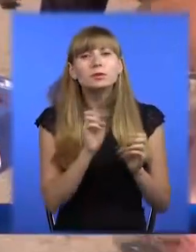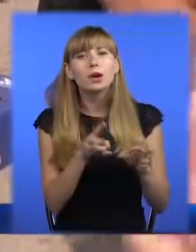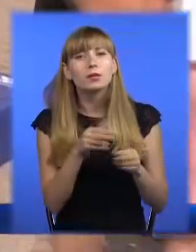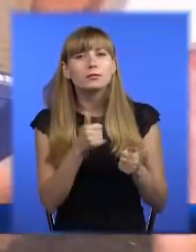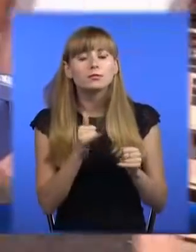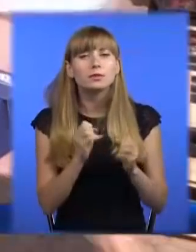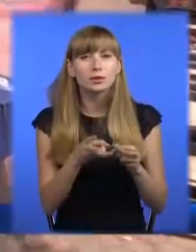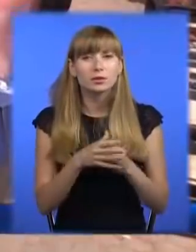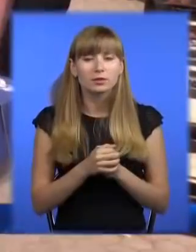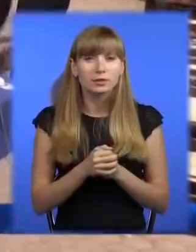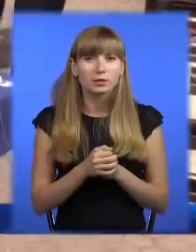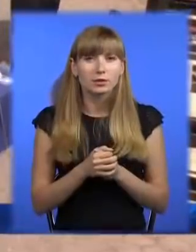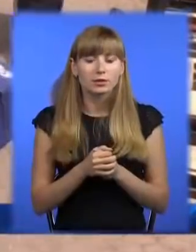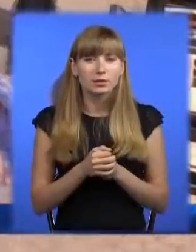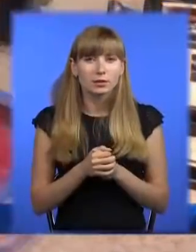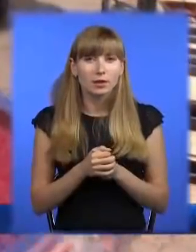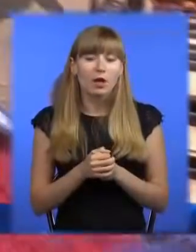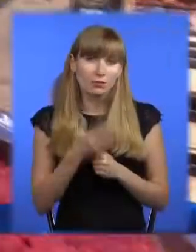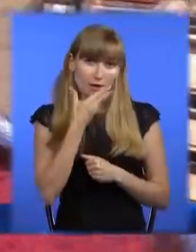смачніша, безпечніша?